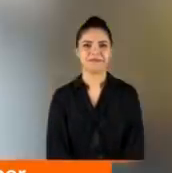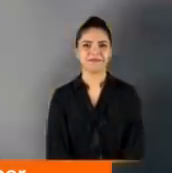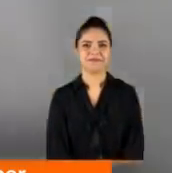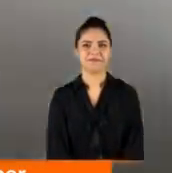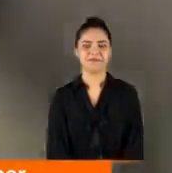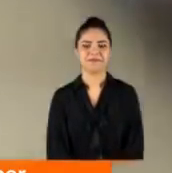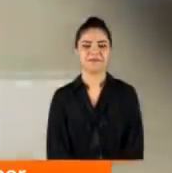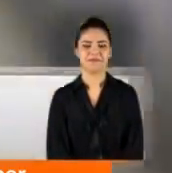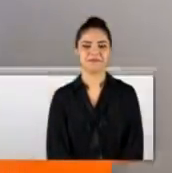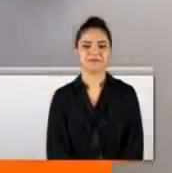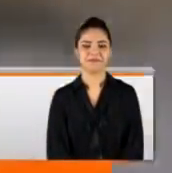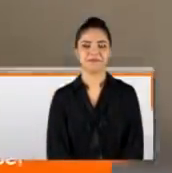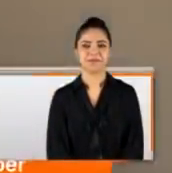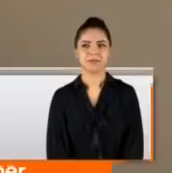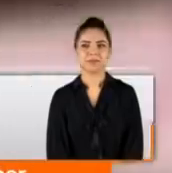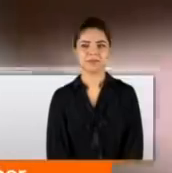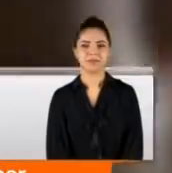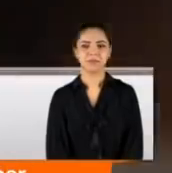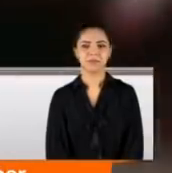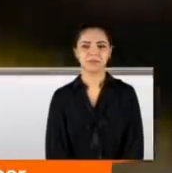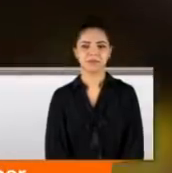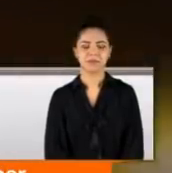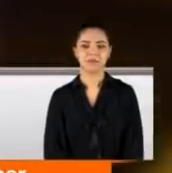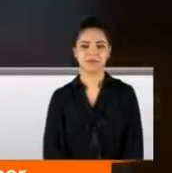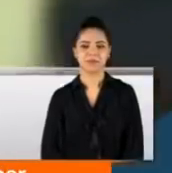Buradan ses geliyordu komiserim. Orada odadan ses geliyor.